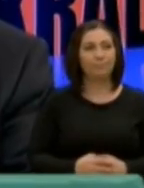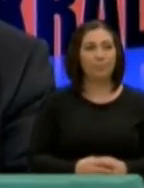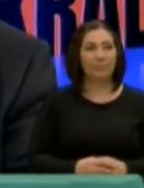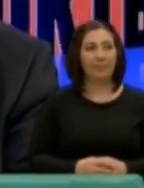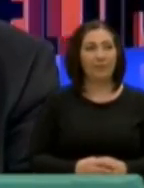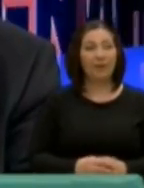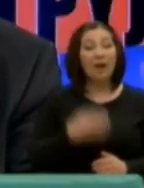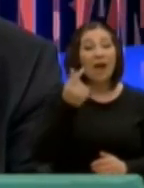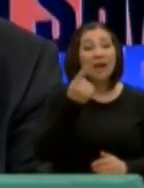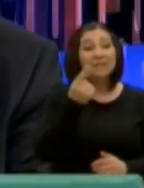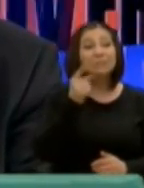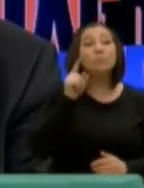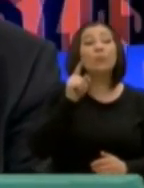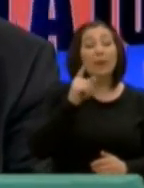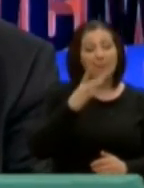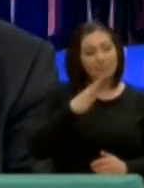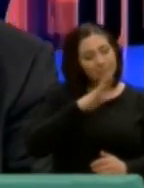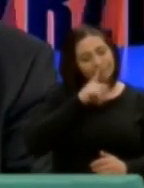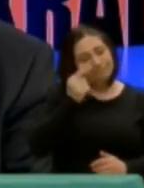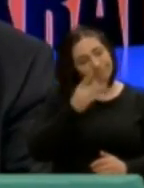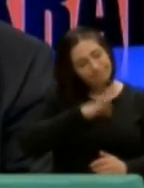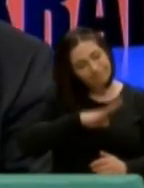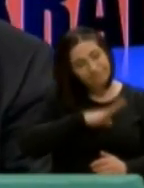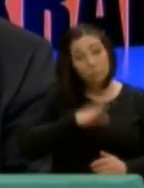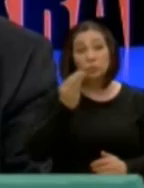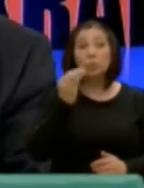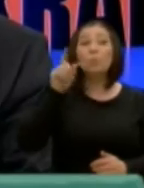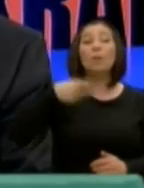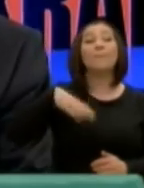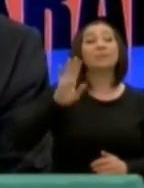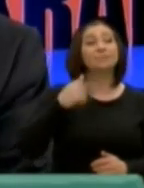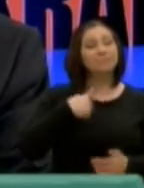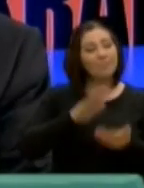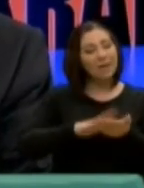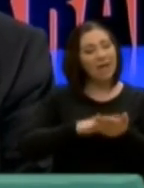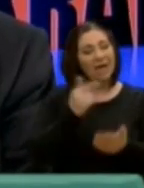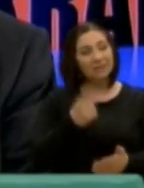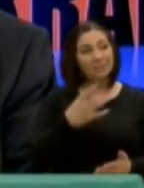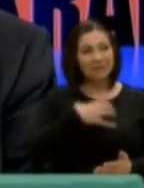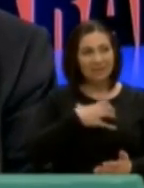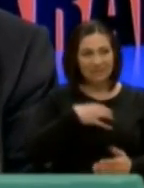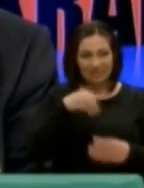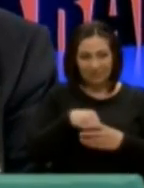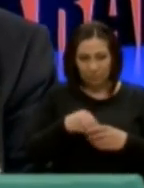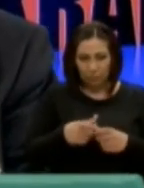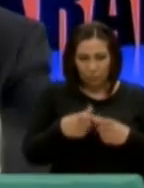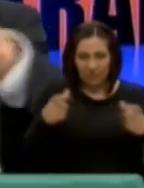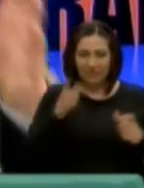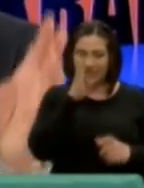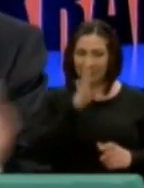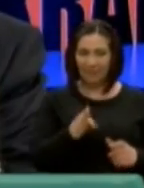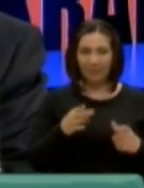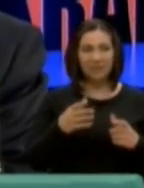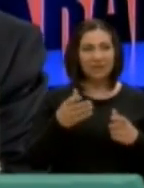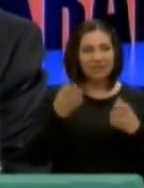Evet. Aza kanaat etmeyen çoğu bulamaz. Bereket azdadır. Ve biz kendi içimize dikey büyüyoruz. Sabit işletme giderlerini